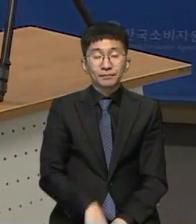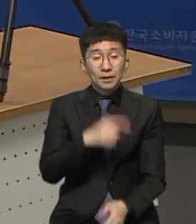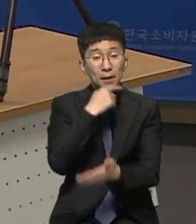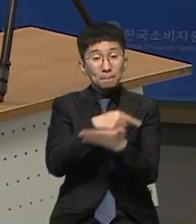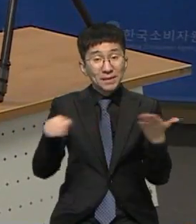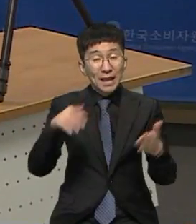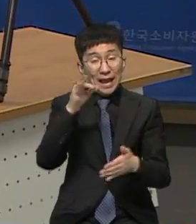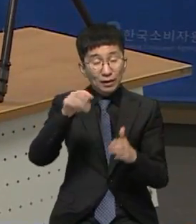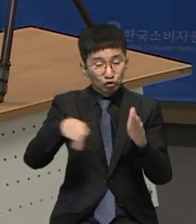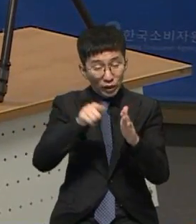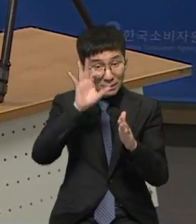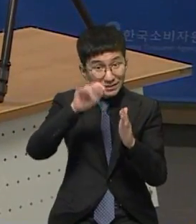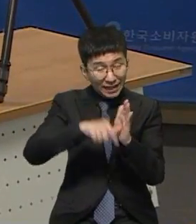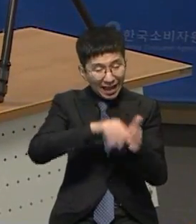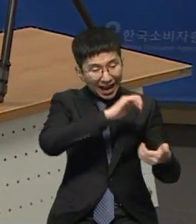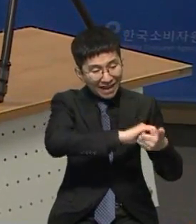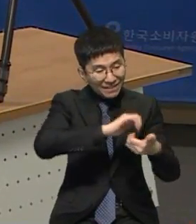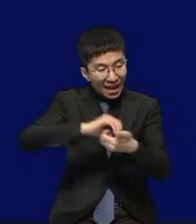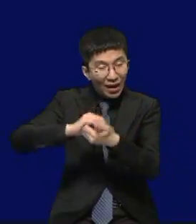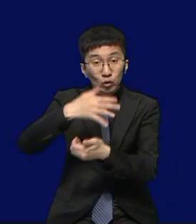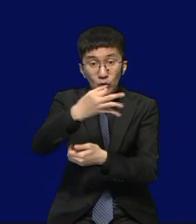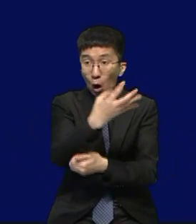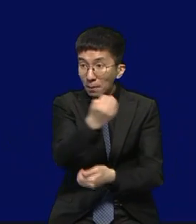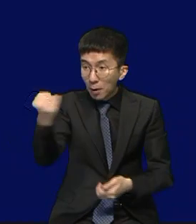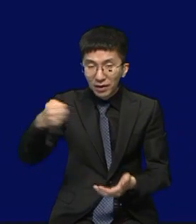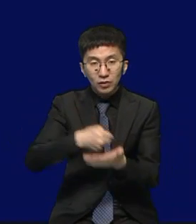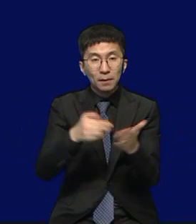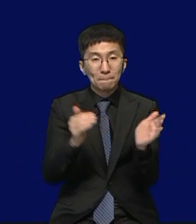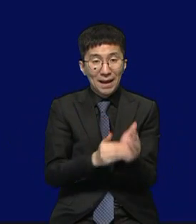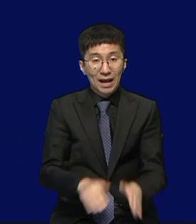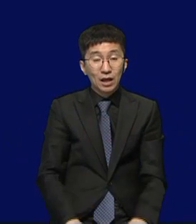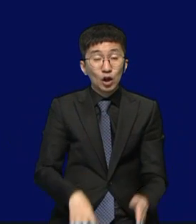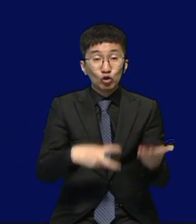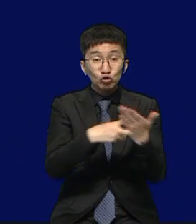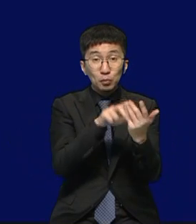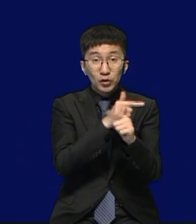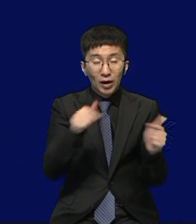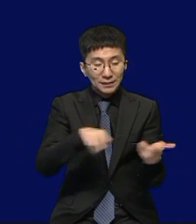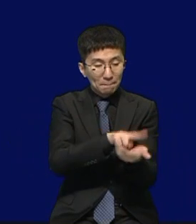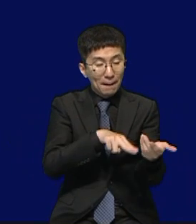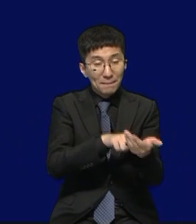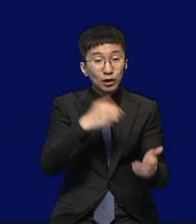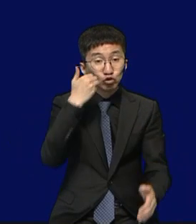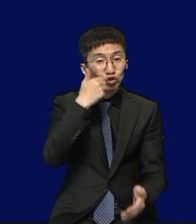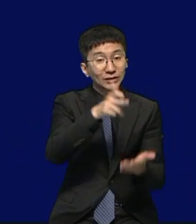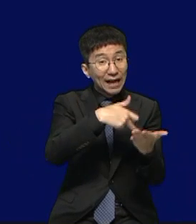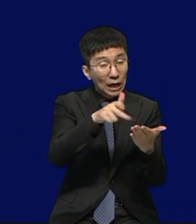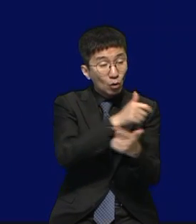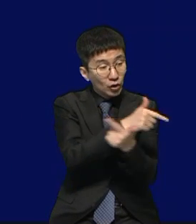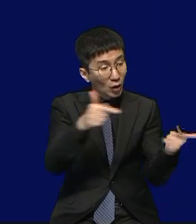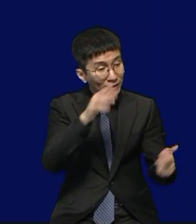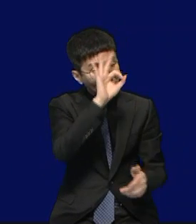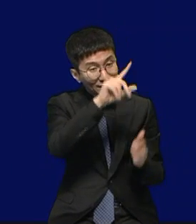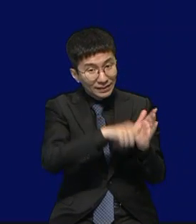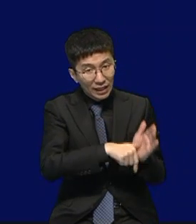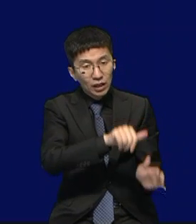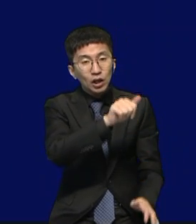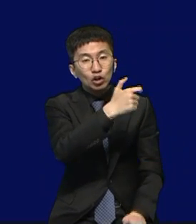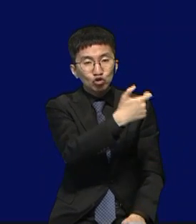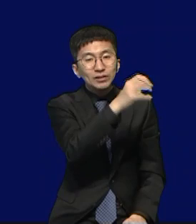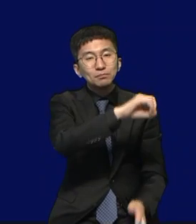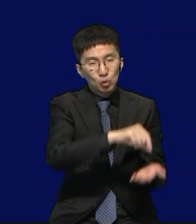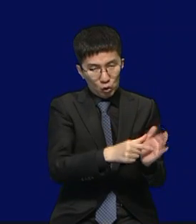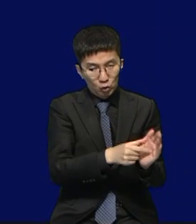가운데 책임질 한도도 정해줬습니다. 쿠폰 같은 전자상품권을 만들어 판 카카오 등 통신 판매업자들은